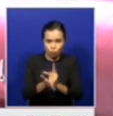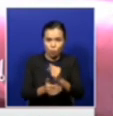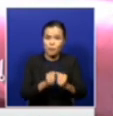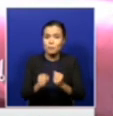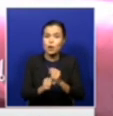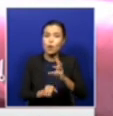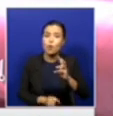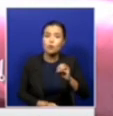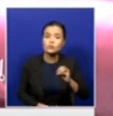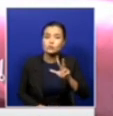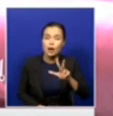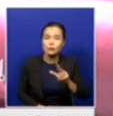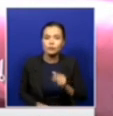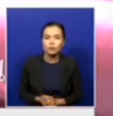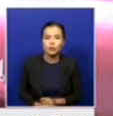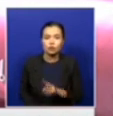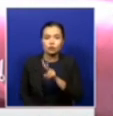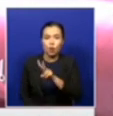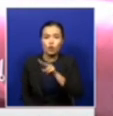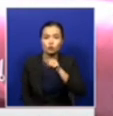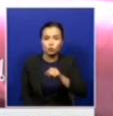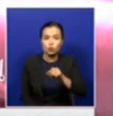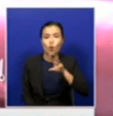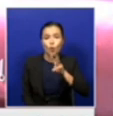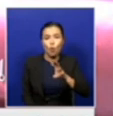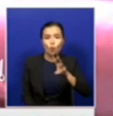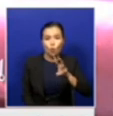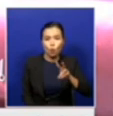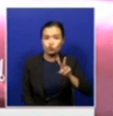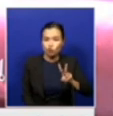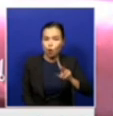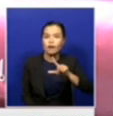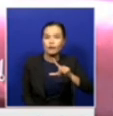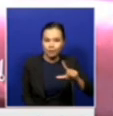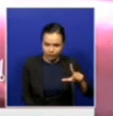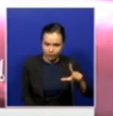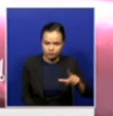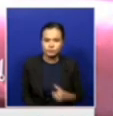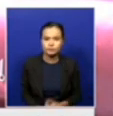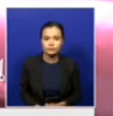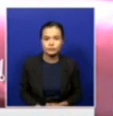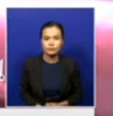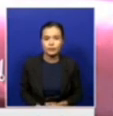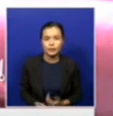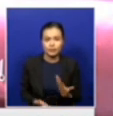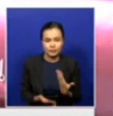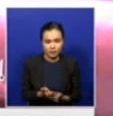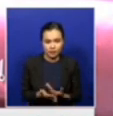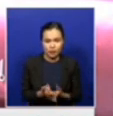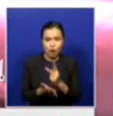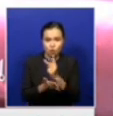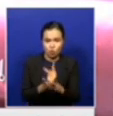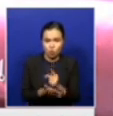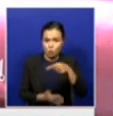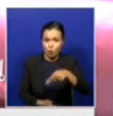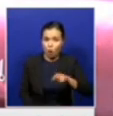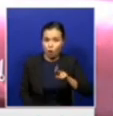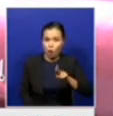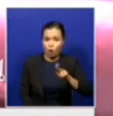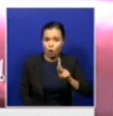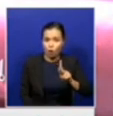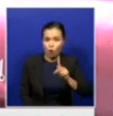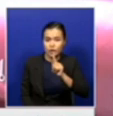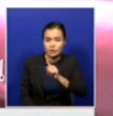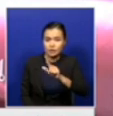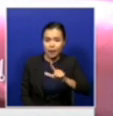งิน 2.662 ล้านล้านบาทเนี่ยนะครับพอท่านมารวมกับการกู้พรกนี้อีก1ล้านล้านบา